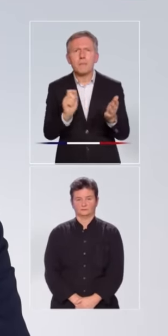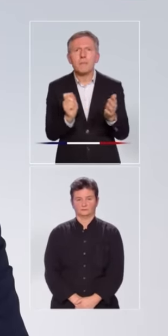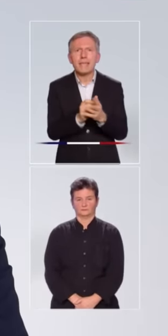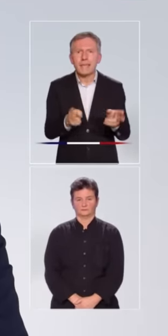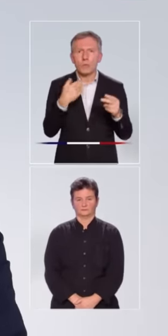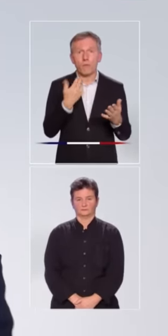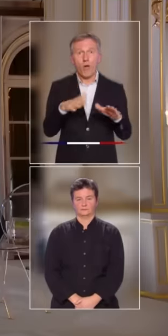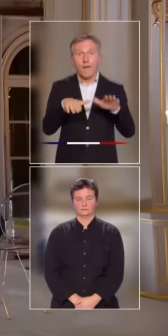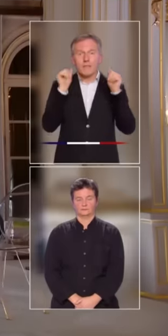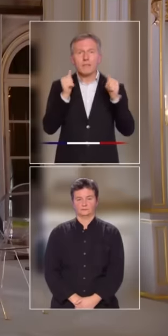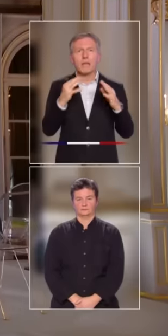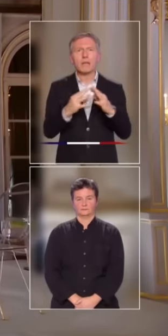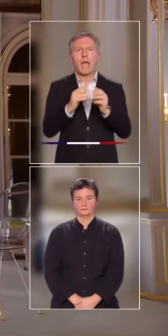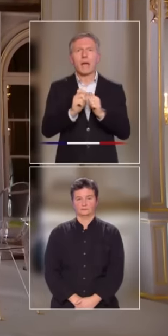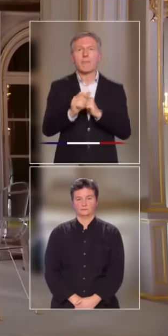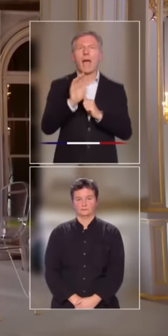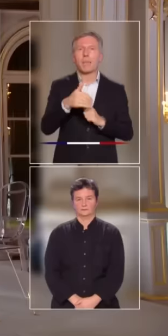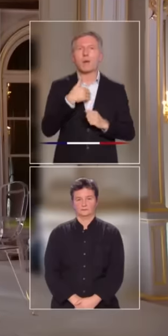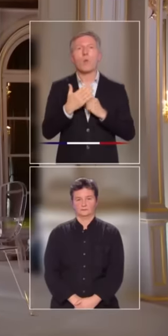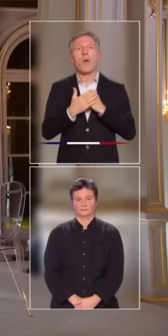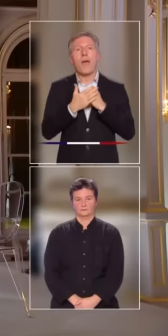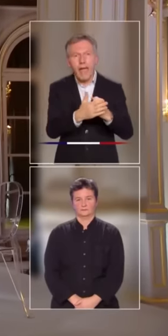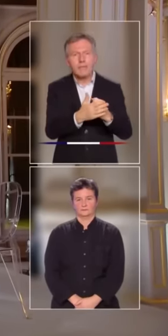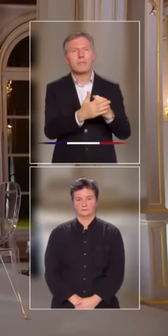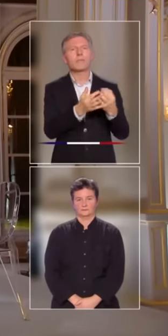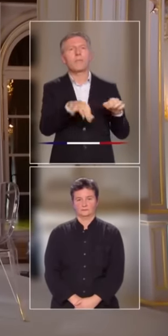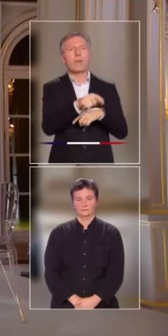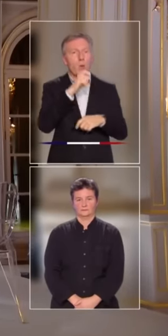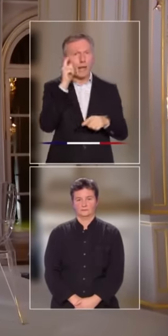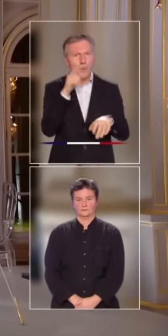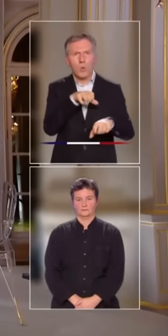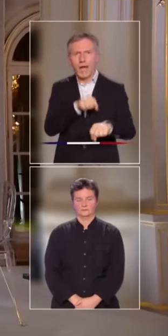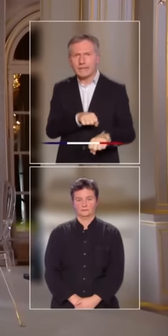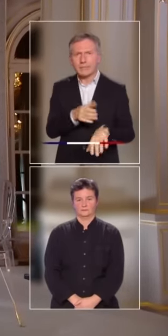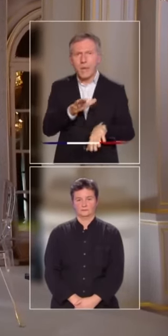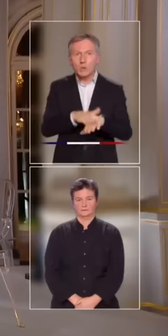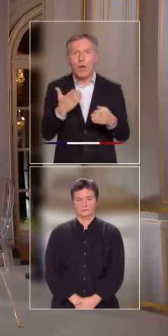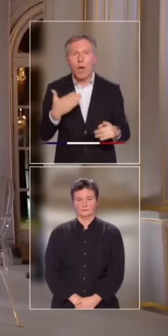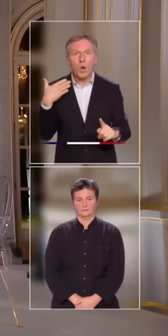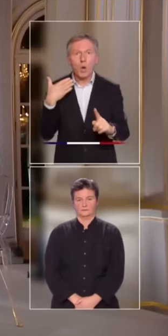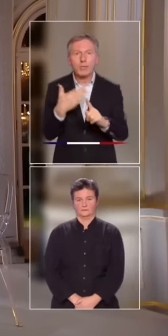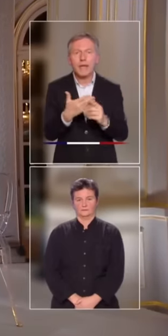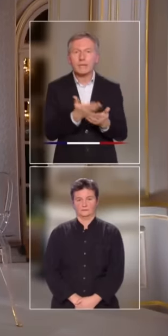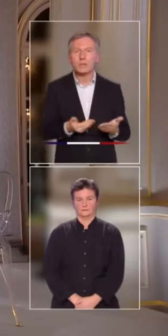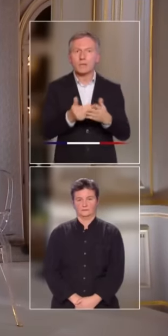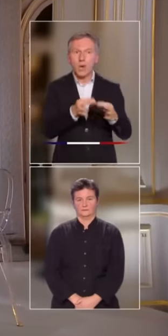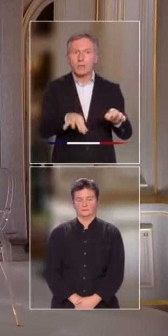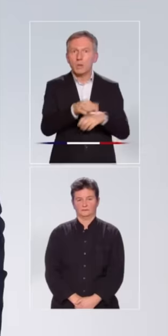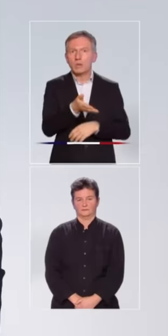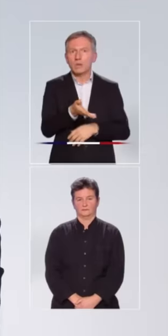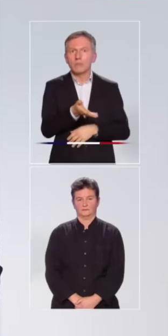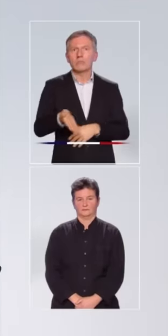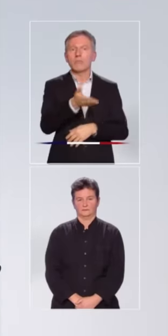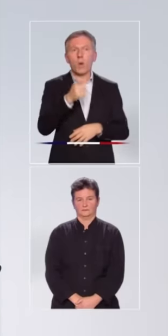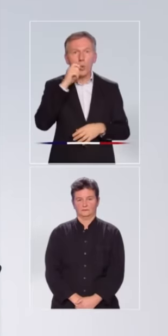voulions éviter la guerre. Puis il y a eu le temps où on a aidé l'Ukraine à résister, mais là, le contexte sur le terrain ukrainien change, la